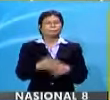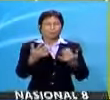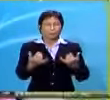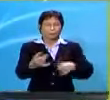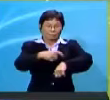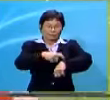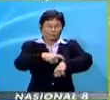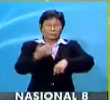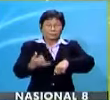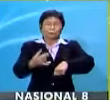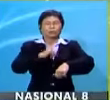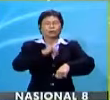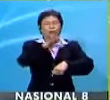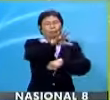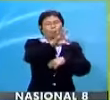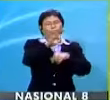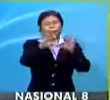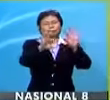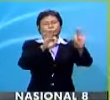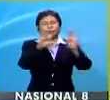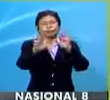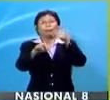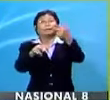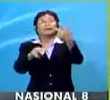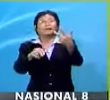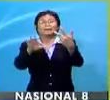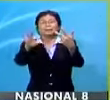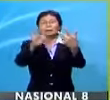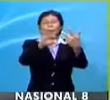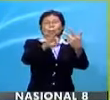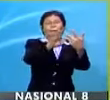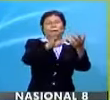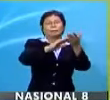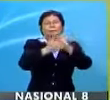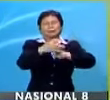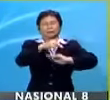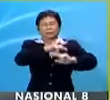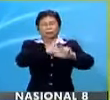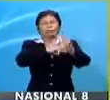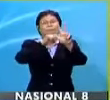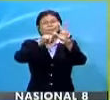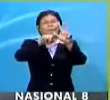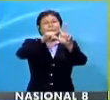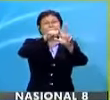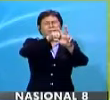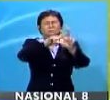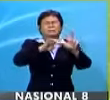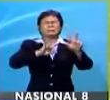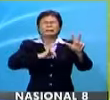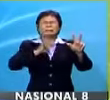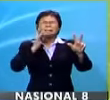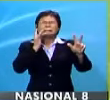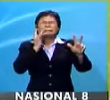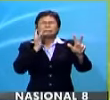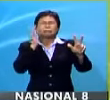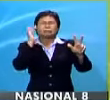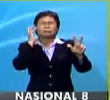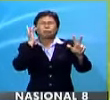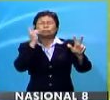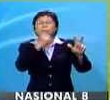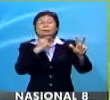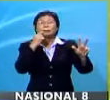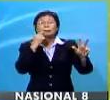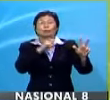in Saya telah melantik tiga pemain untuk menjadi ketua ya Dan saya tak pasti lagi siapa yang akan menjadi ketua